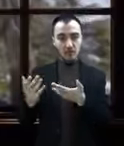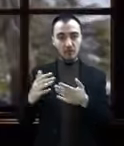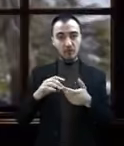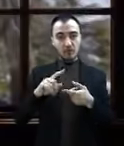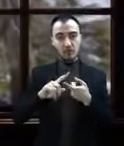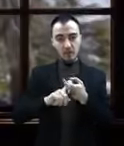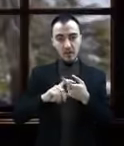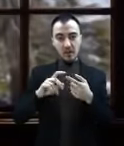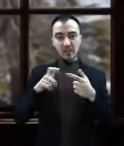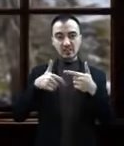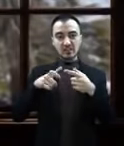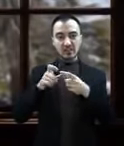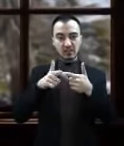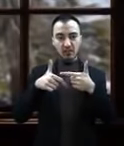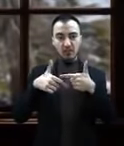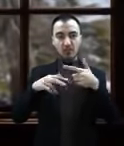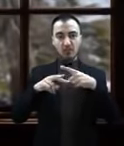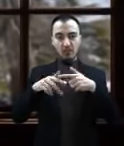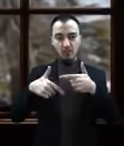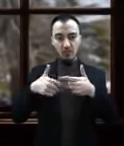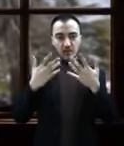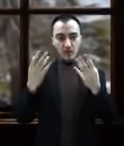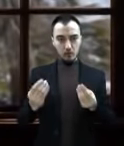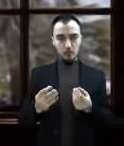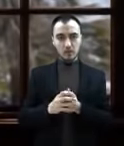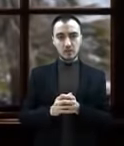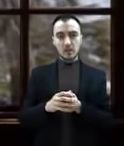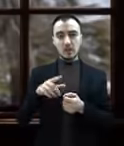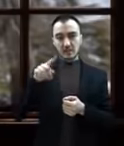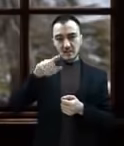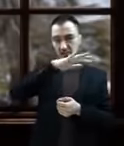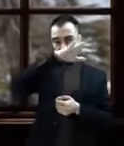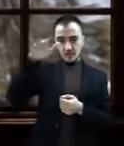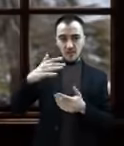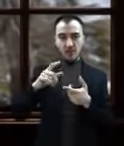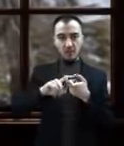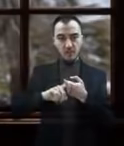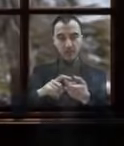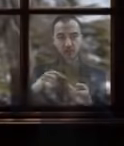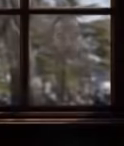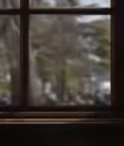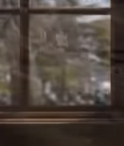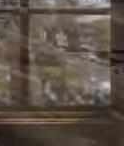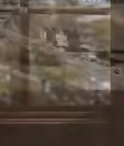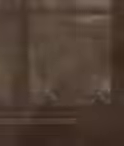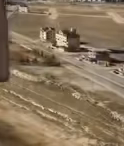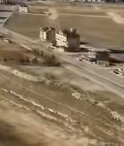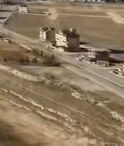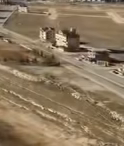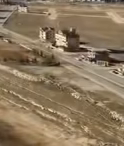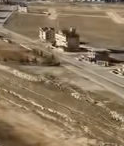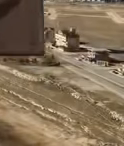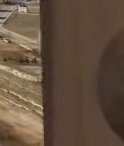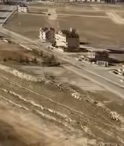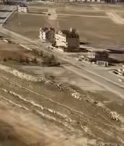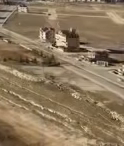sizleri Cenab-ı Allah'a emanet ediyorum. Selam ve sevgilerimle bizim memleket ehline emanet.